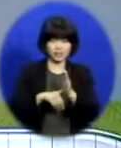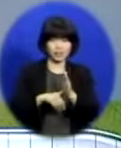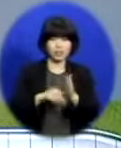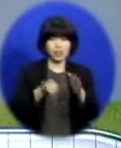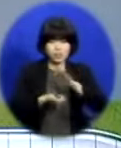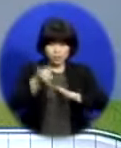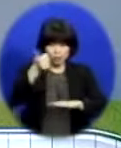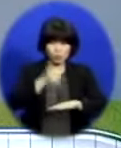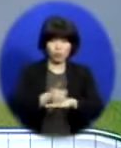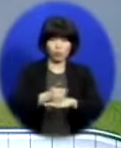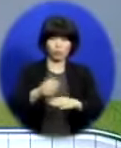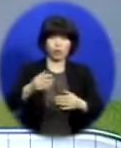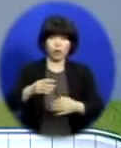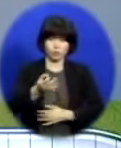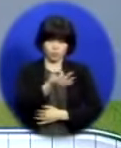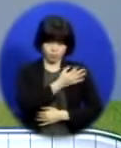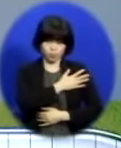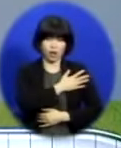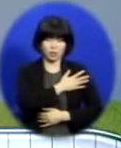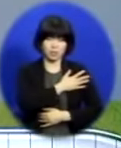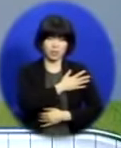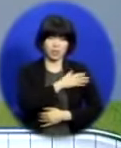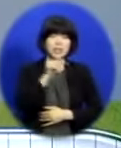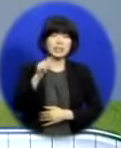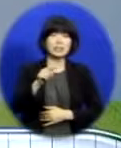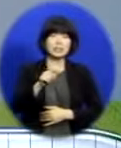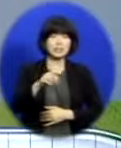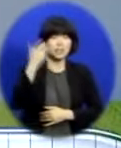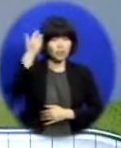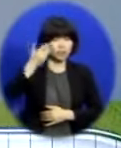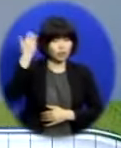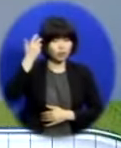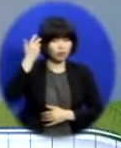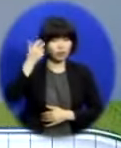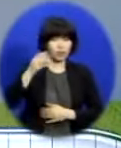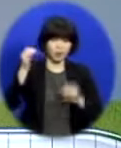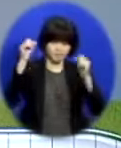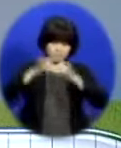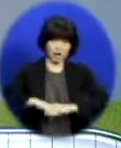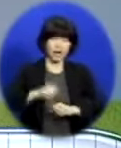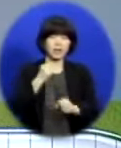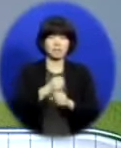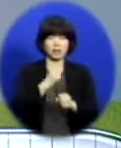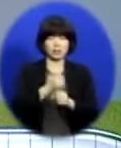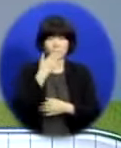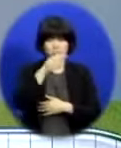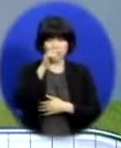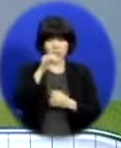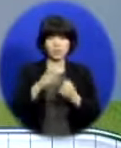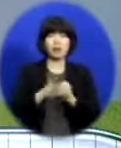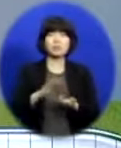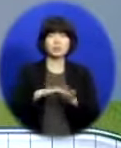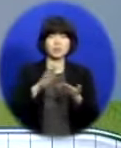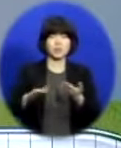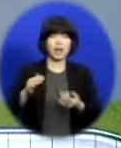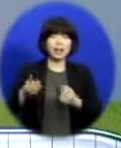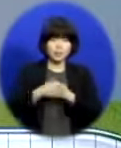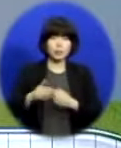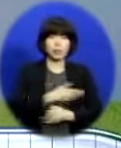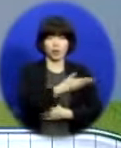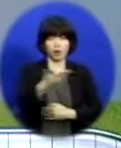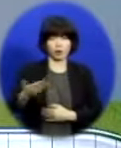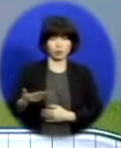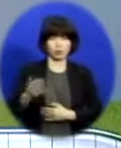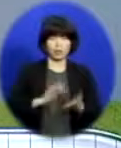성공과 부유함이 그의 영혼을 오히려 망하게 만들 수가 있기 때문에 그렇습니다 그러므로 여러분